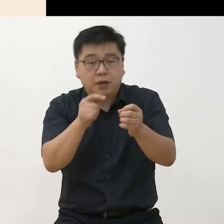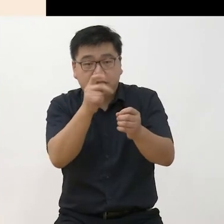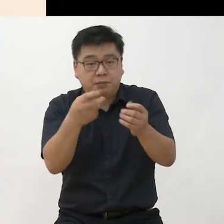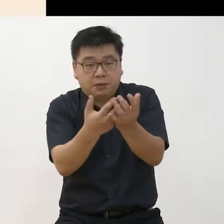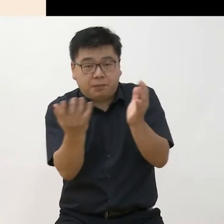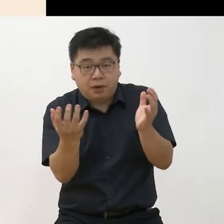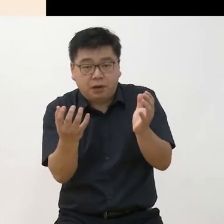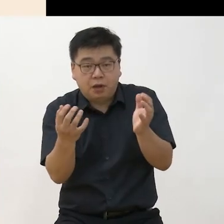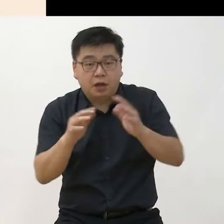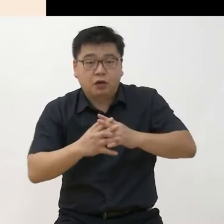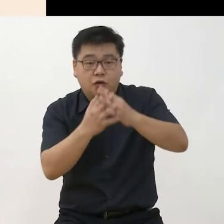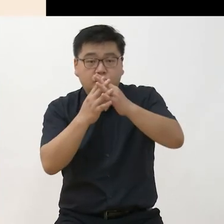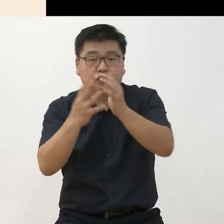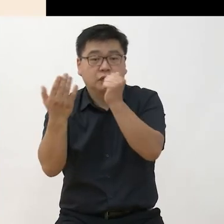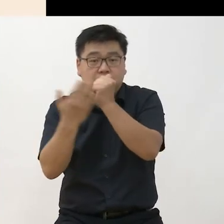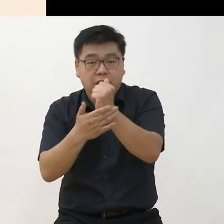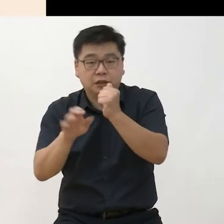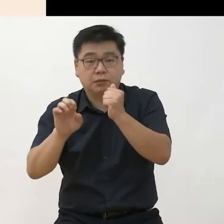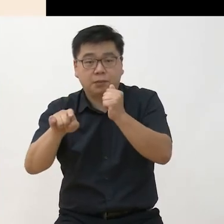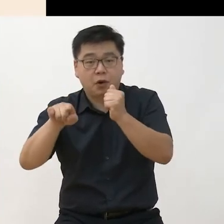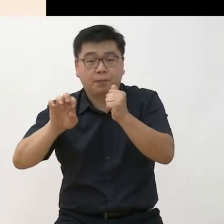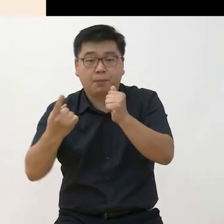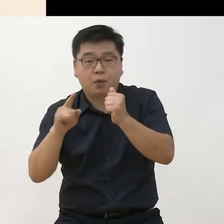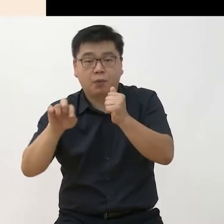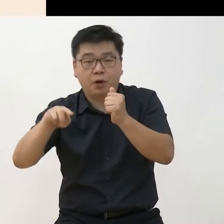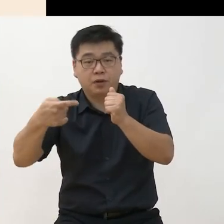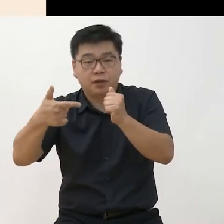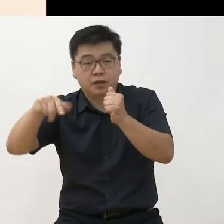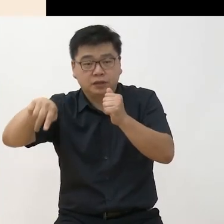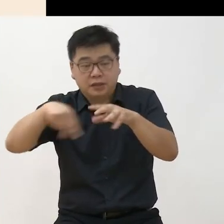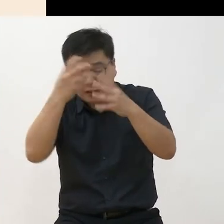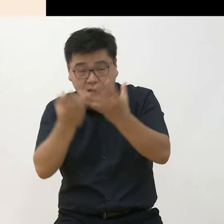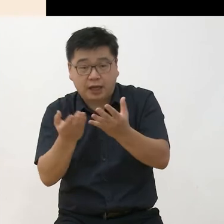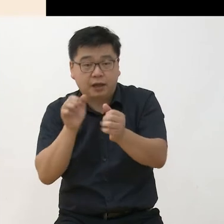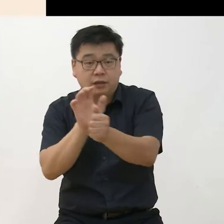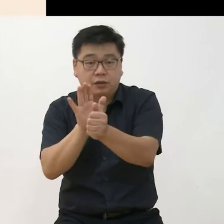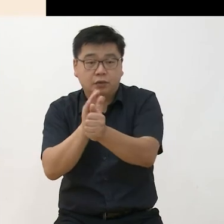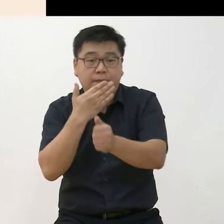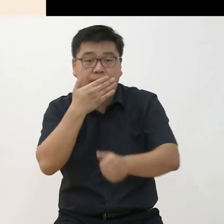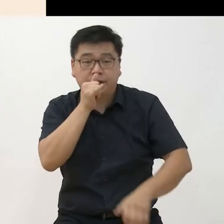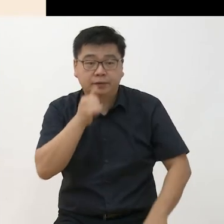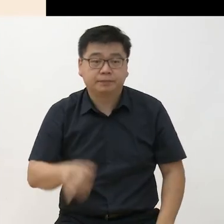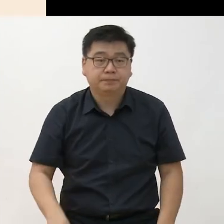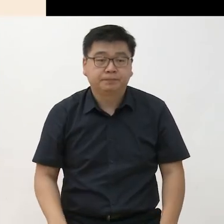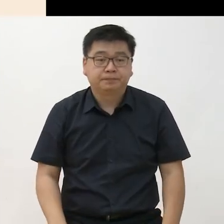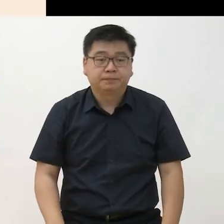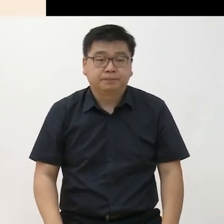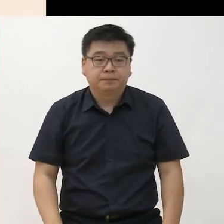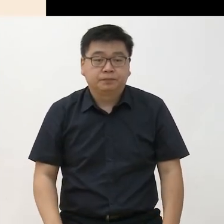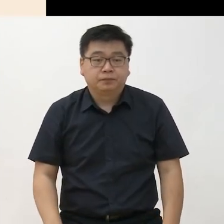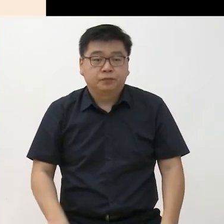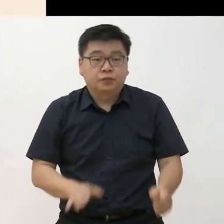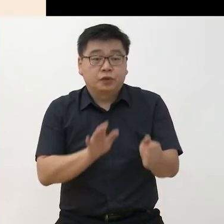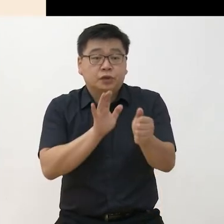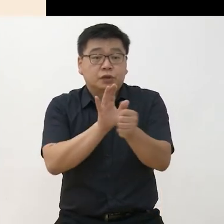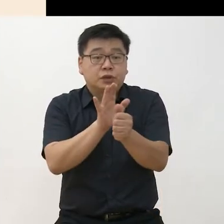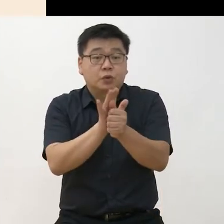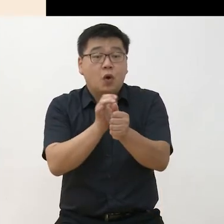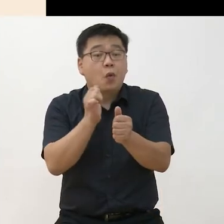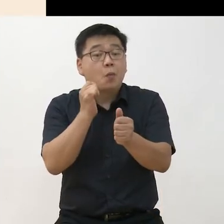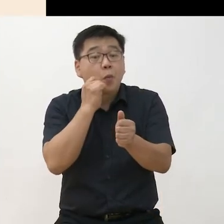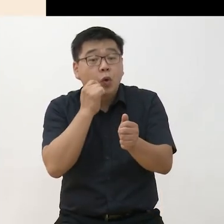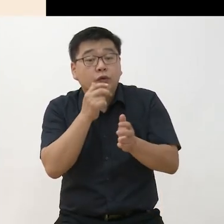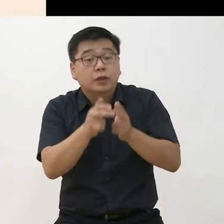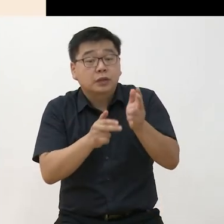뭐 이런 다양한 장르 모두 다 지원 가능합니다. 네, 그 지원 신청할 수